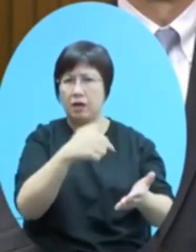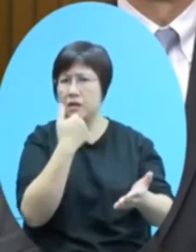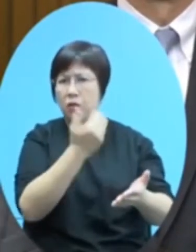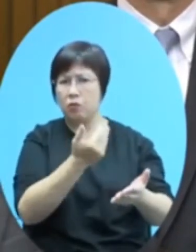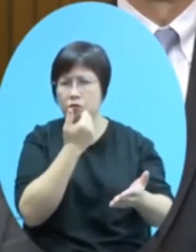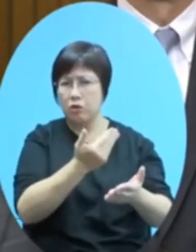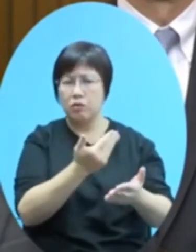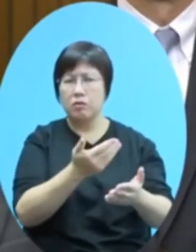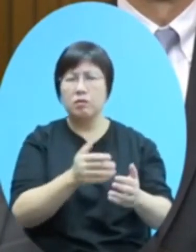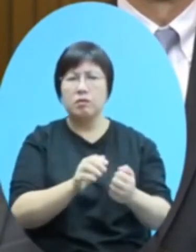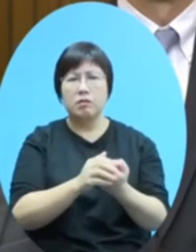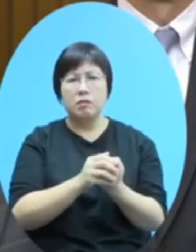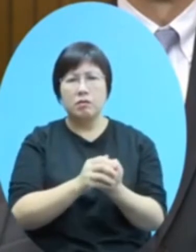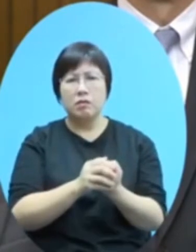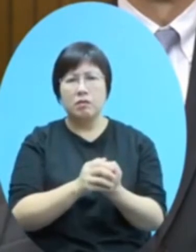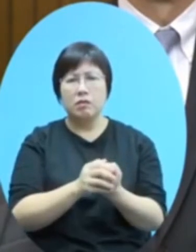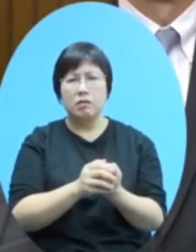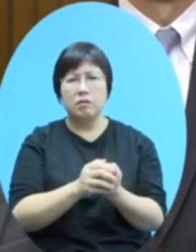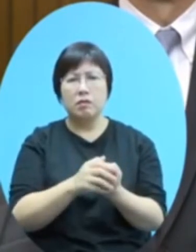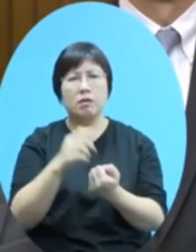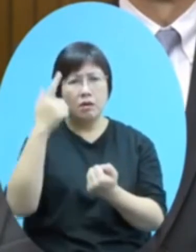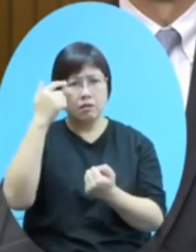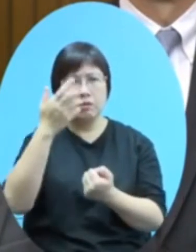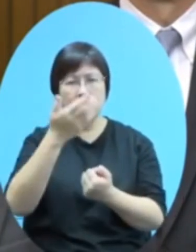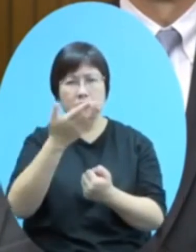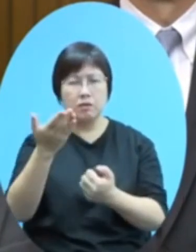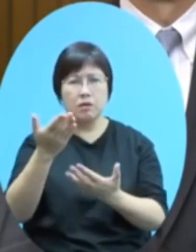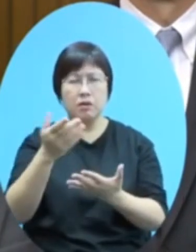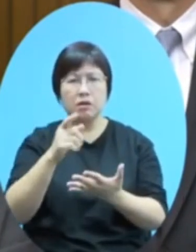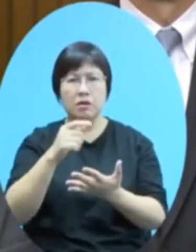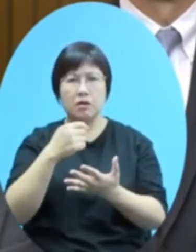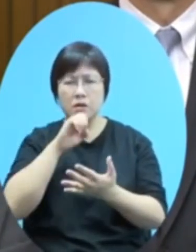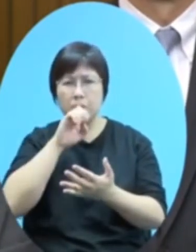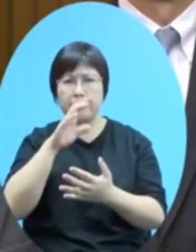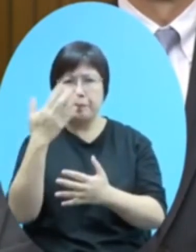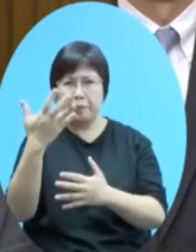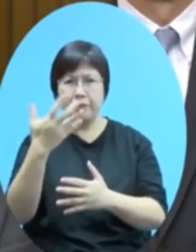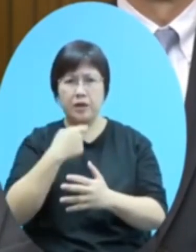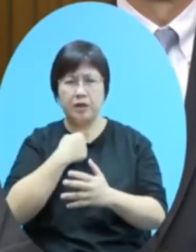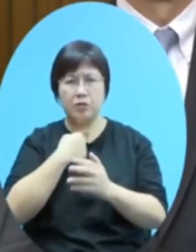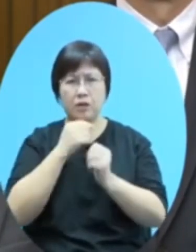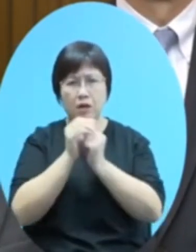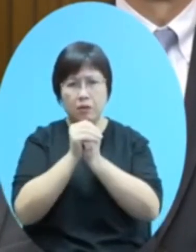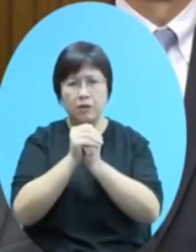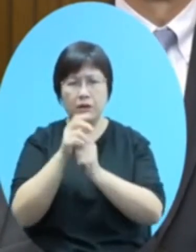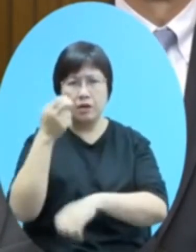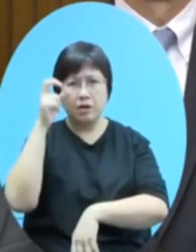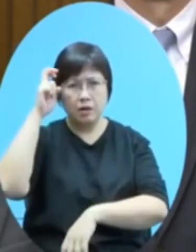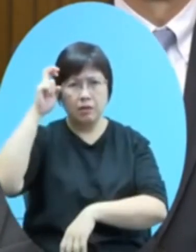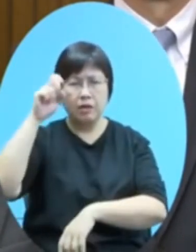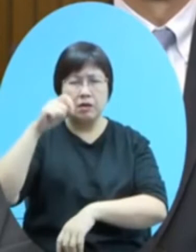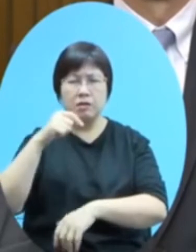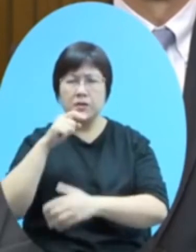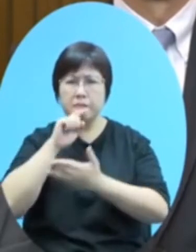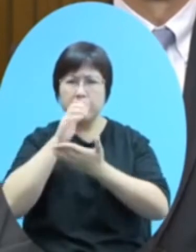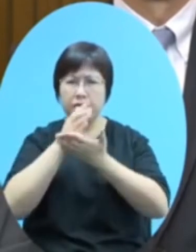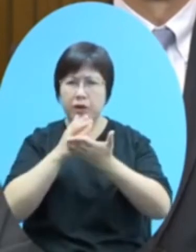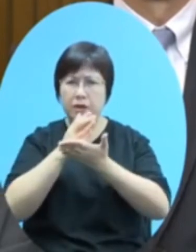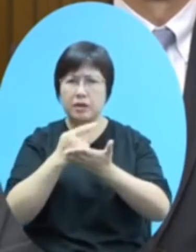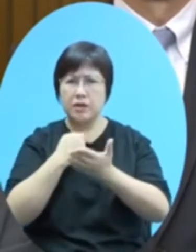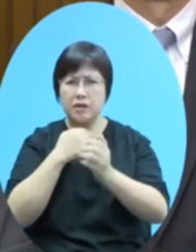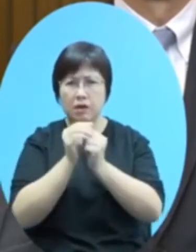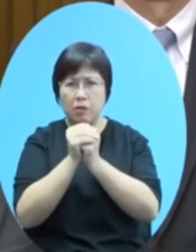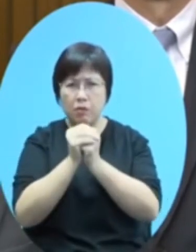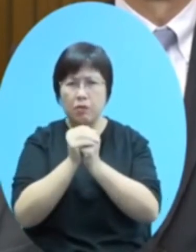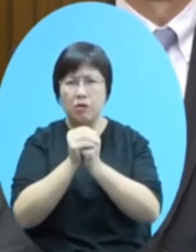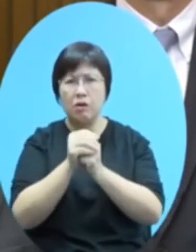但我希望大家每一次提到五大訴求的時候， 都想一想其中有些诉求，是否